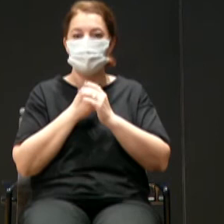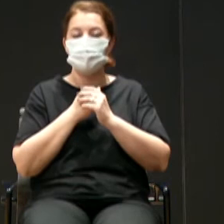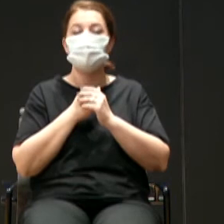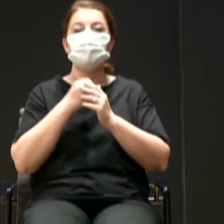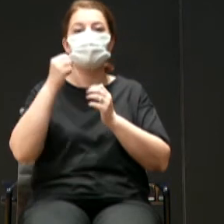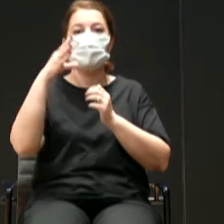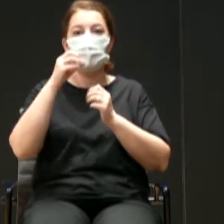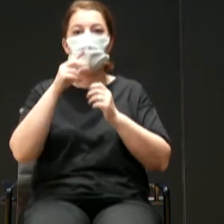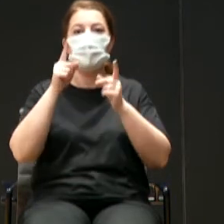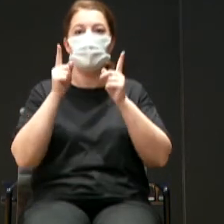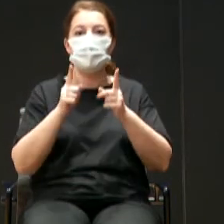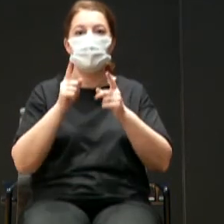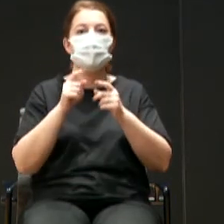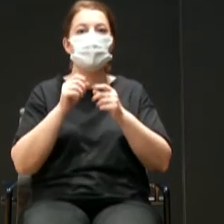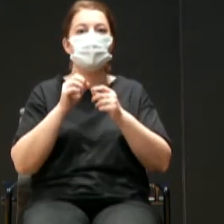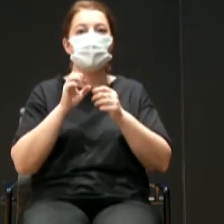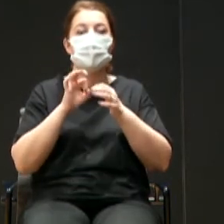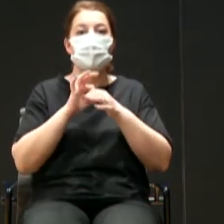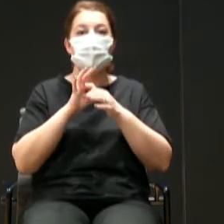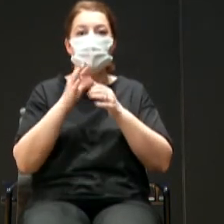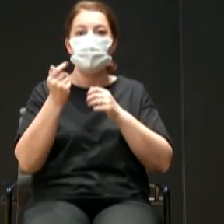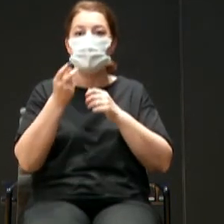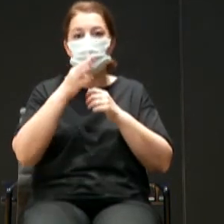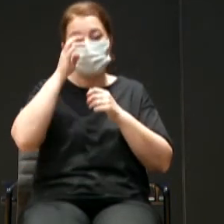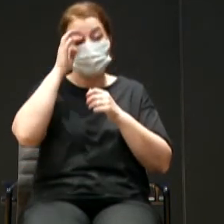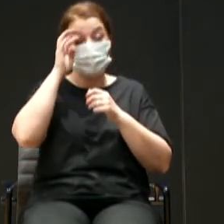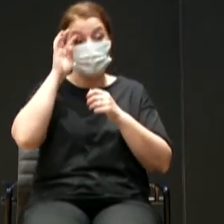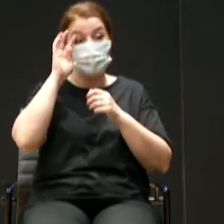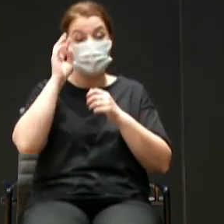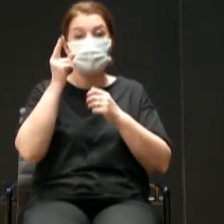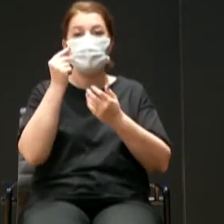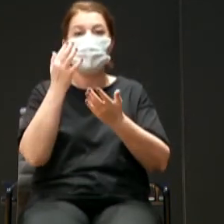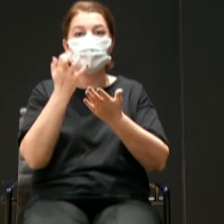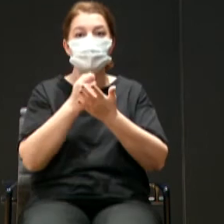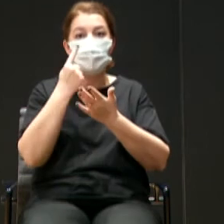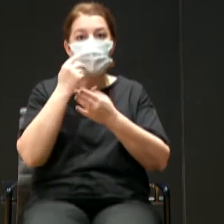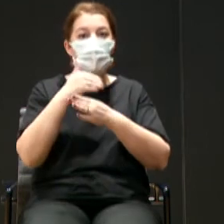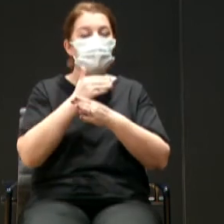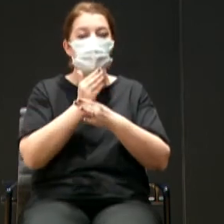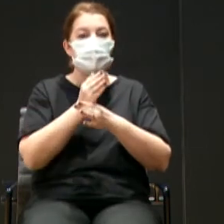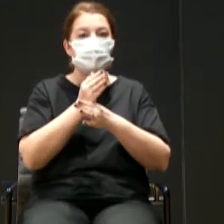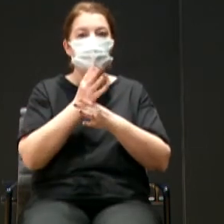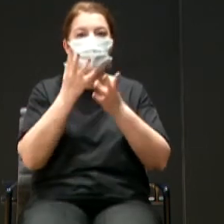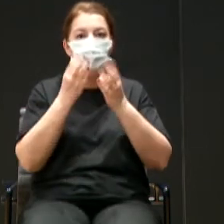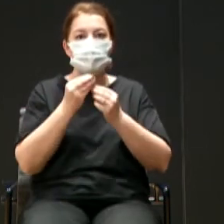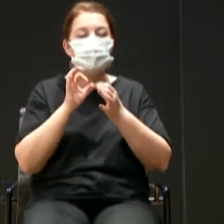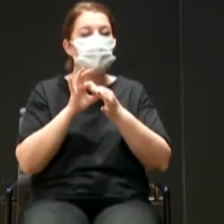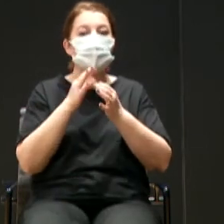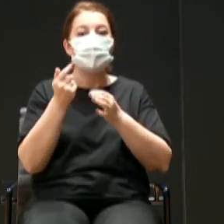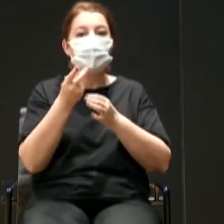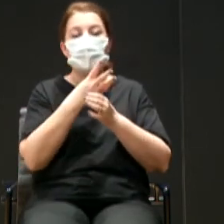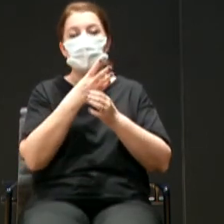AK Parti döneminde ne kadar hasılat paylaşımıyla alakalı yer verilmiş, ne kadar arsa